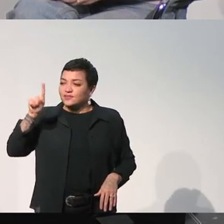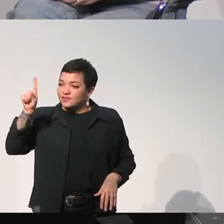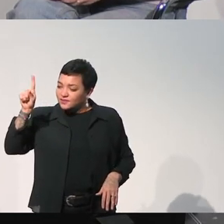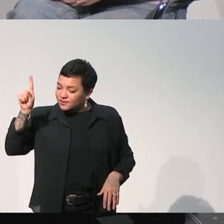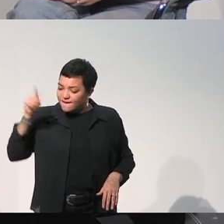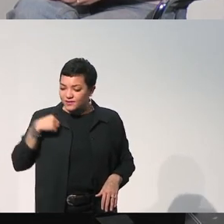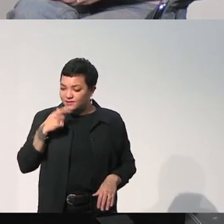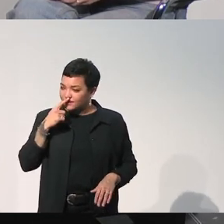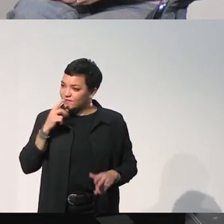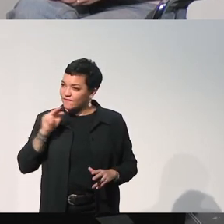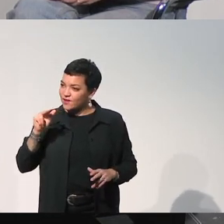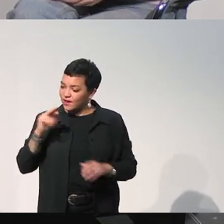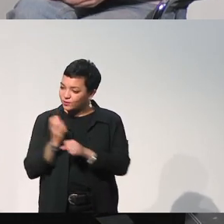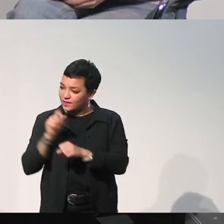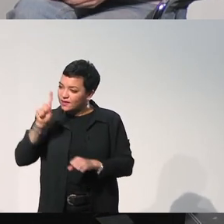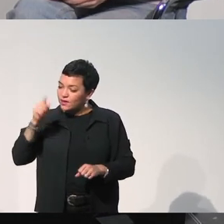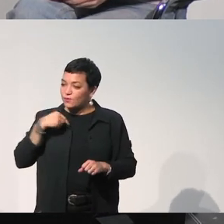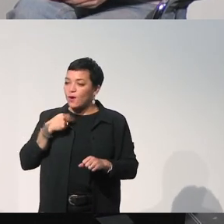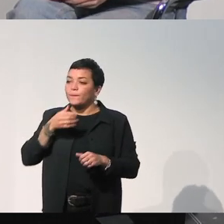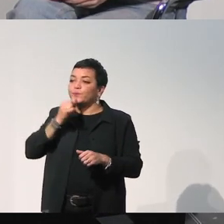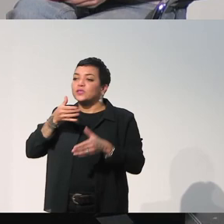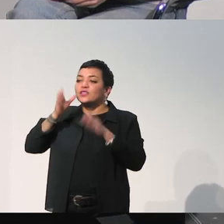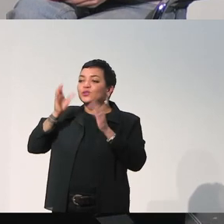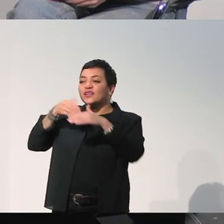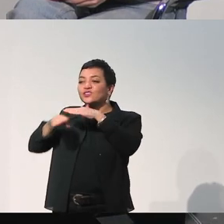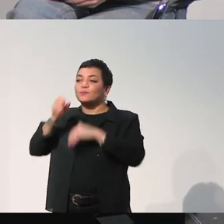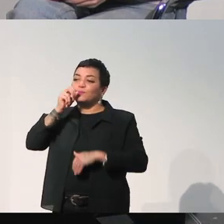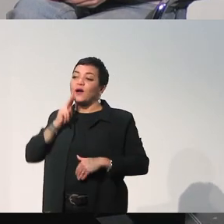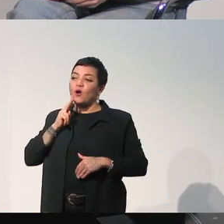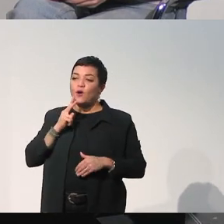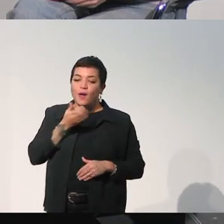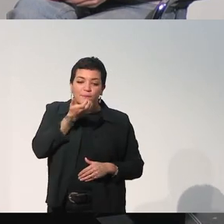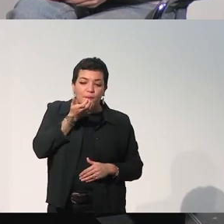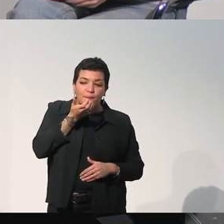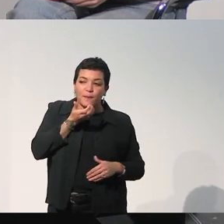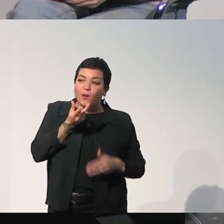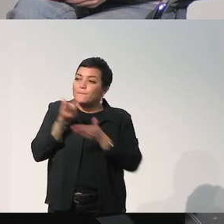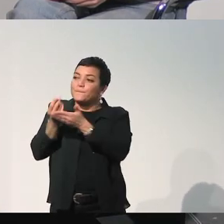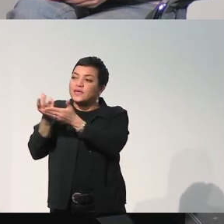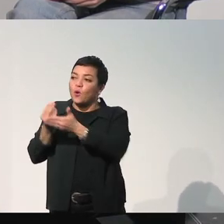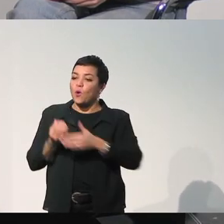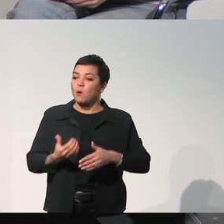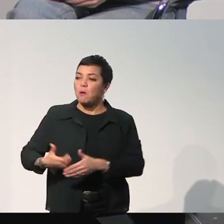arriver, j'allais prendre le petit déjeuner chez mes parents, je mettais mon petit micro dans la poche, persuadé que j'allais réussir à poser cette première